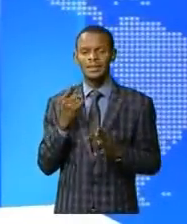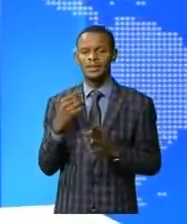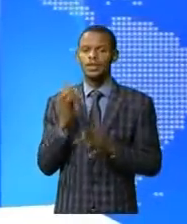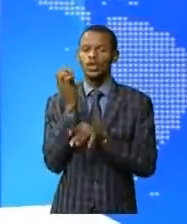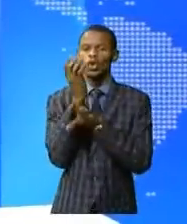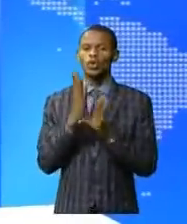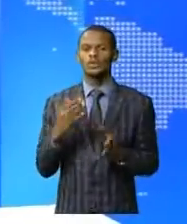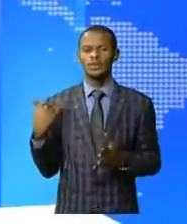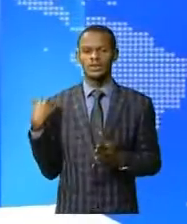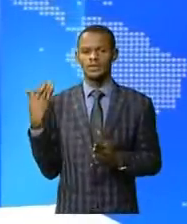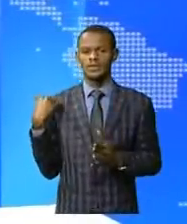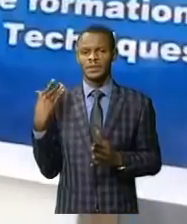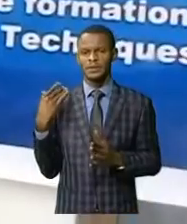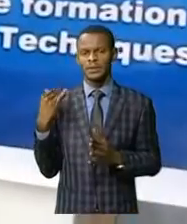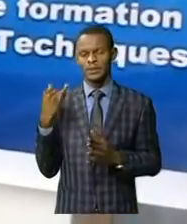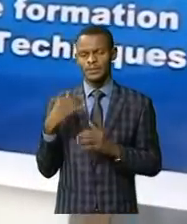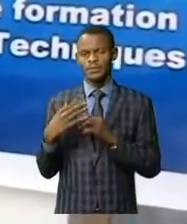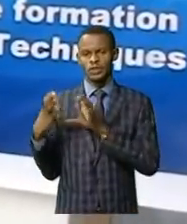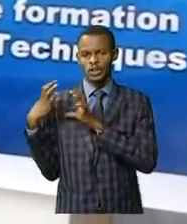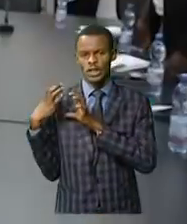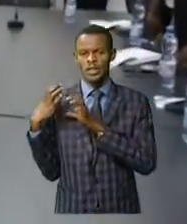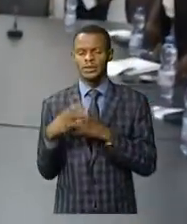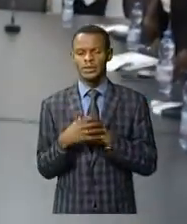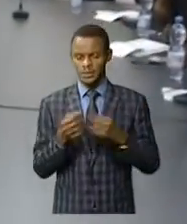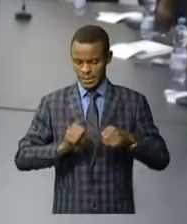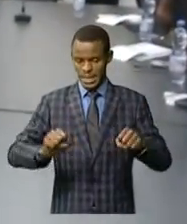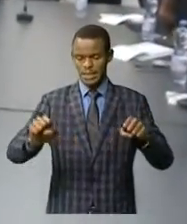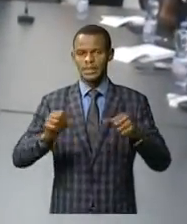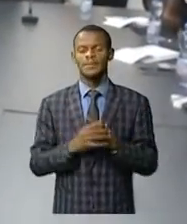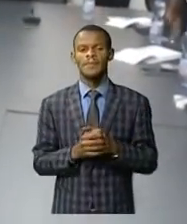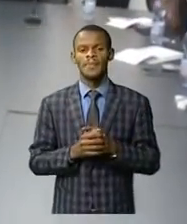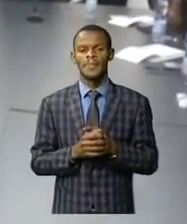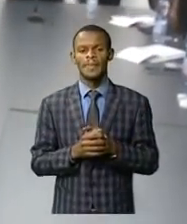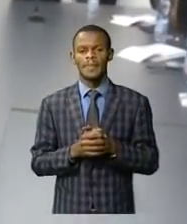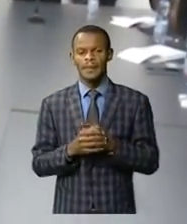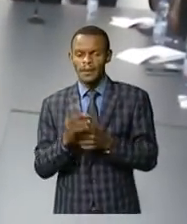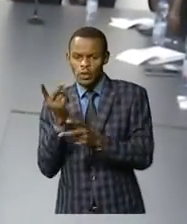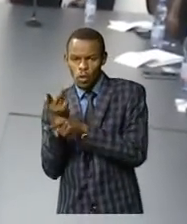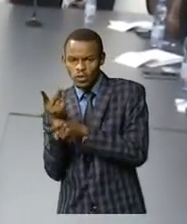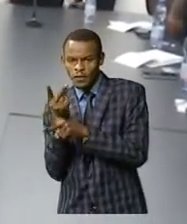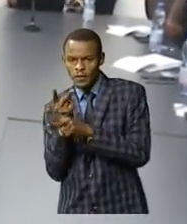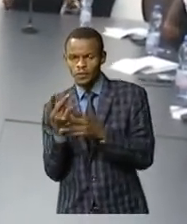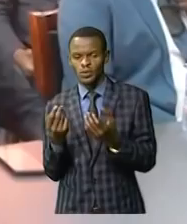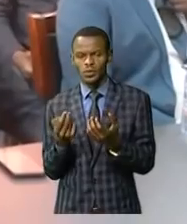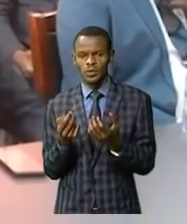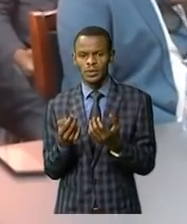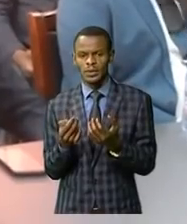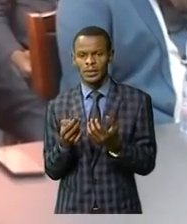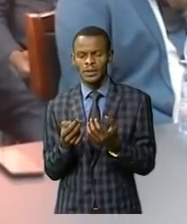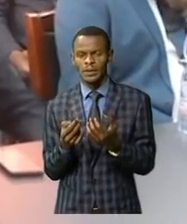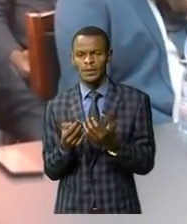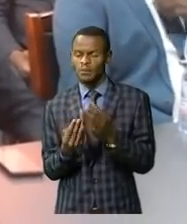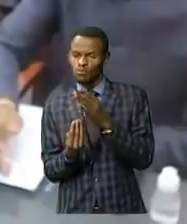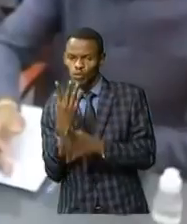des ressources stratégiques. Assurer la conservation et la transformation des produits agro-pastoraux des